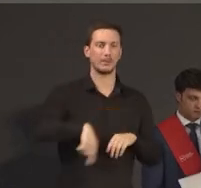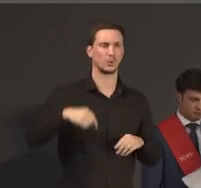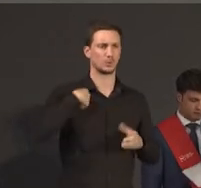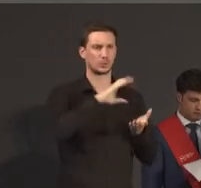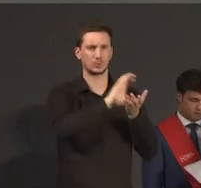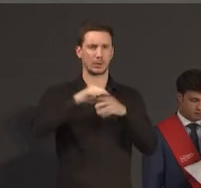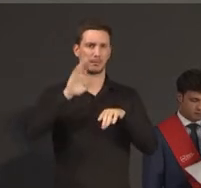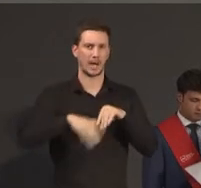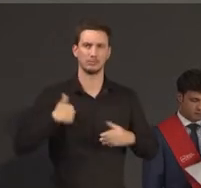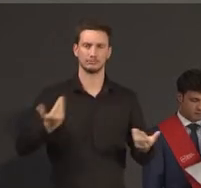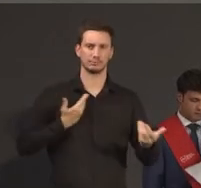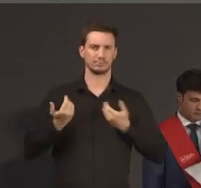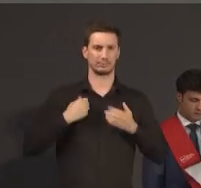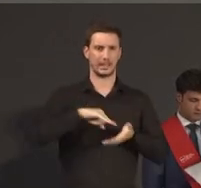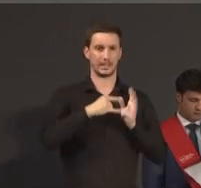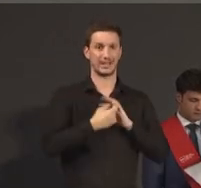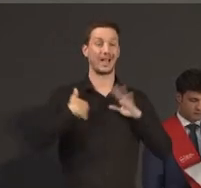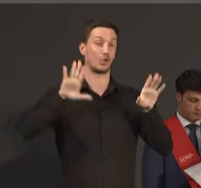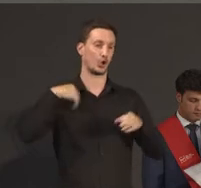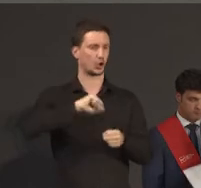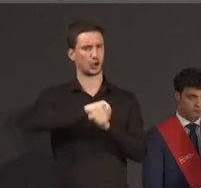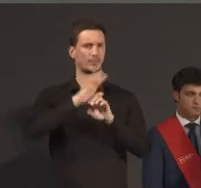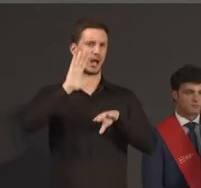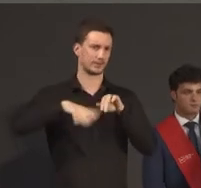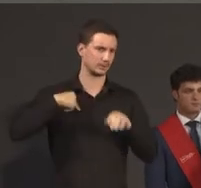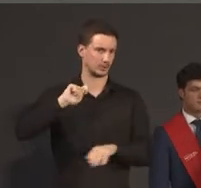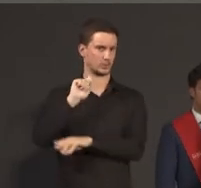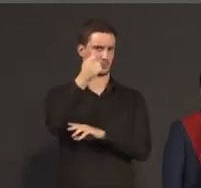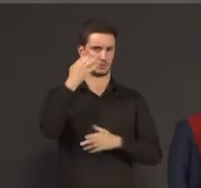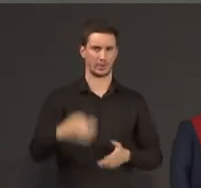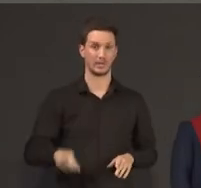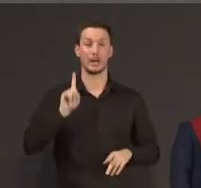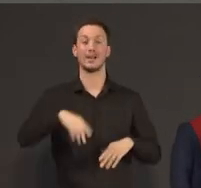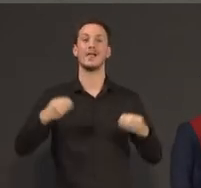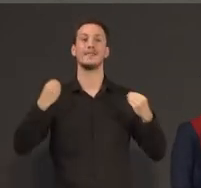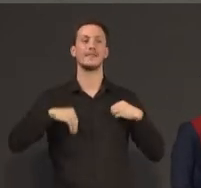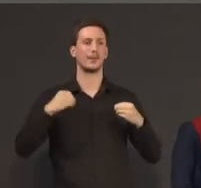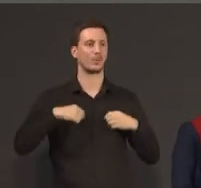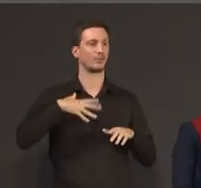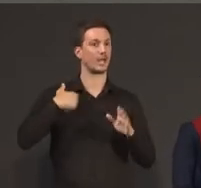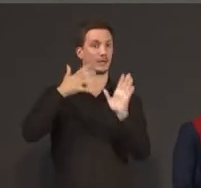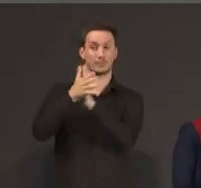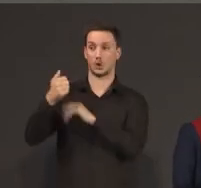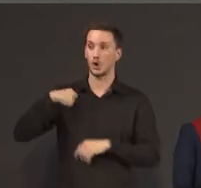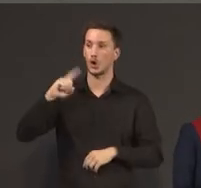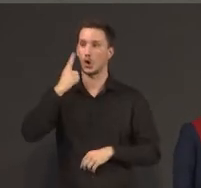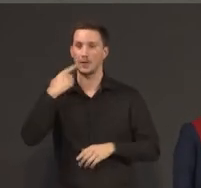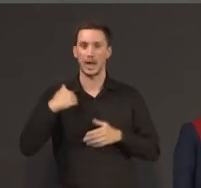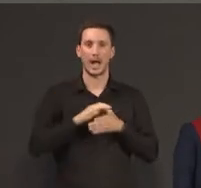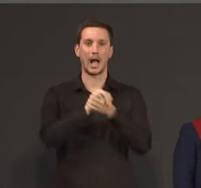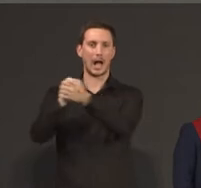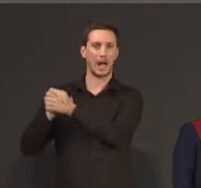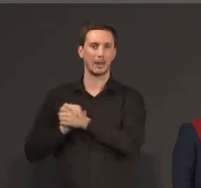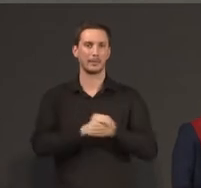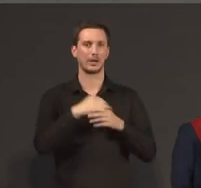enginyers i que, malgrat el Covid, ens hem ensortit. I que divertit això d'haver explicat als teus coneguts i amics que no fas